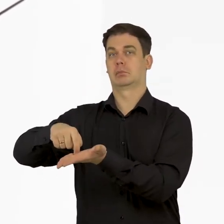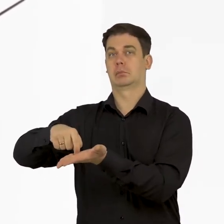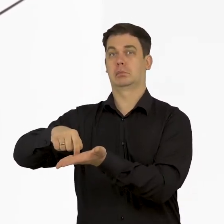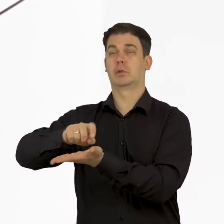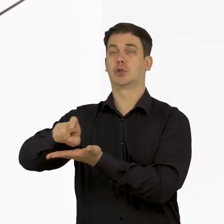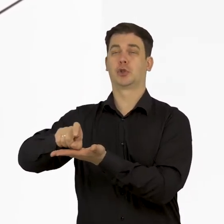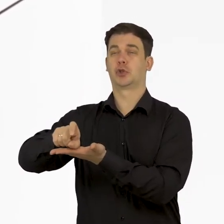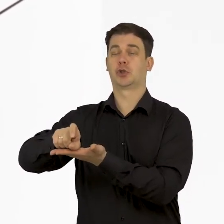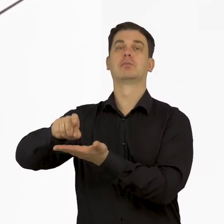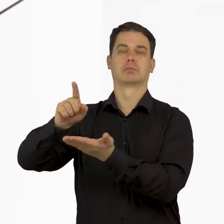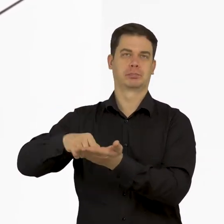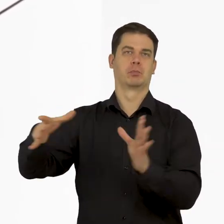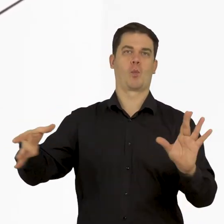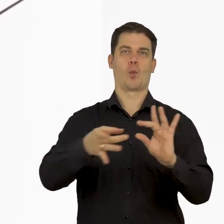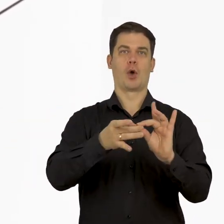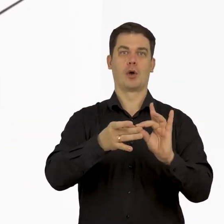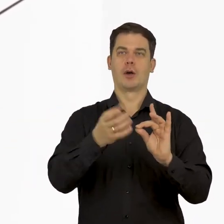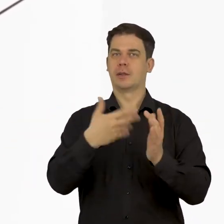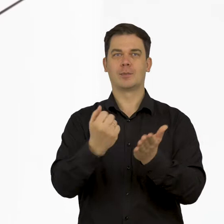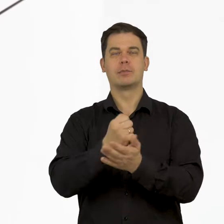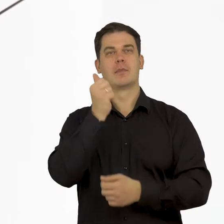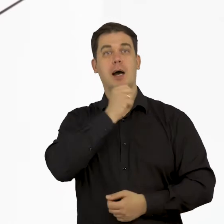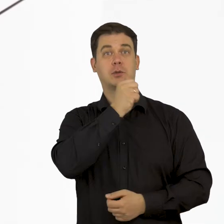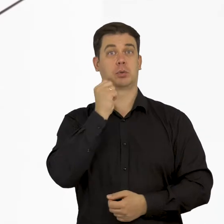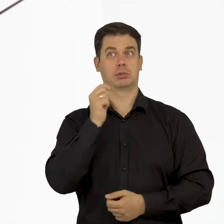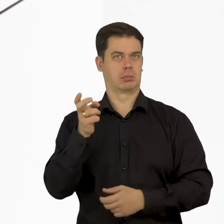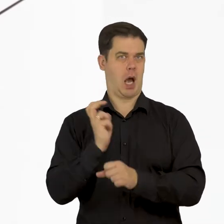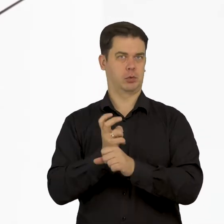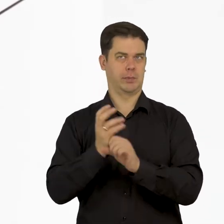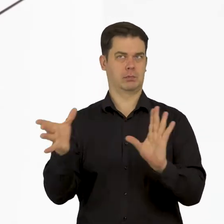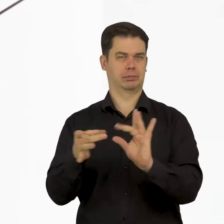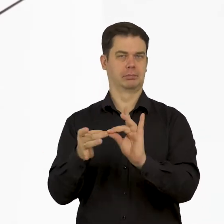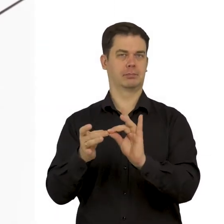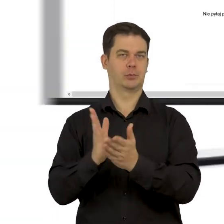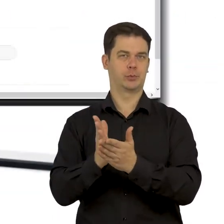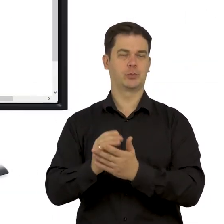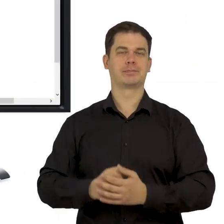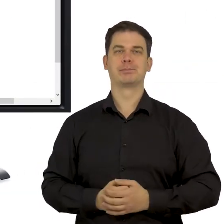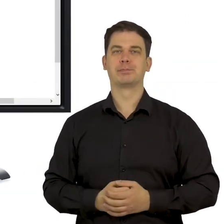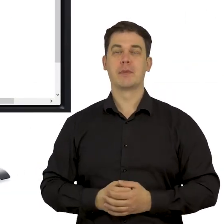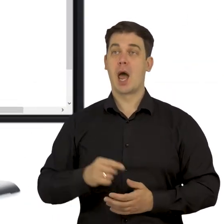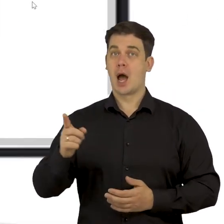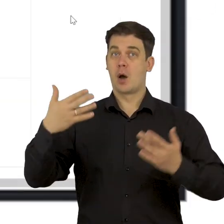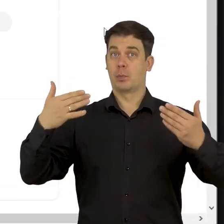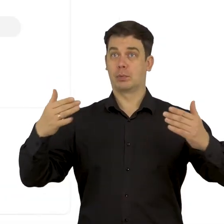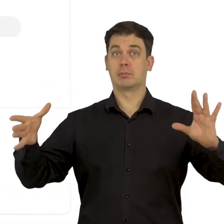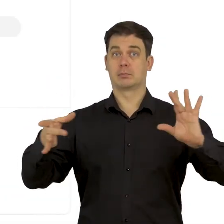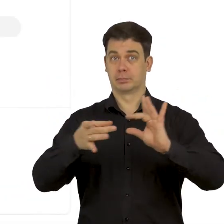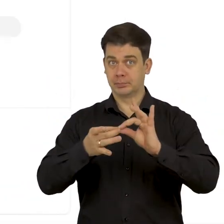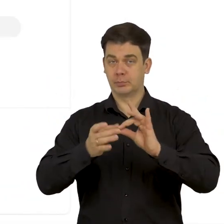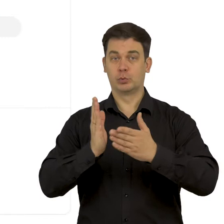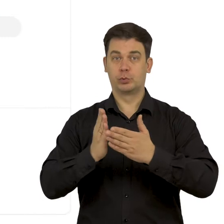chwilę. Nie będziesz musiał wtedy przepisywać hasła, a router połączy się automatycznie. Kiedy komputer połączy się z